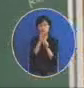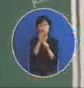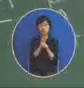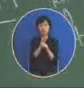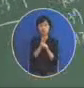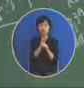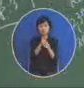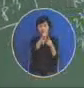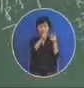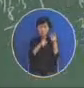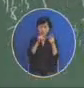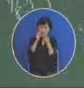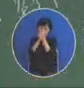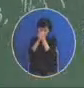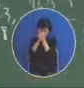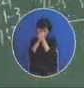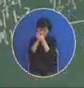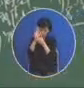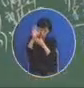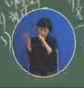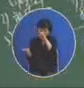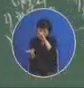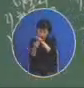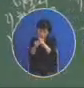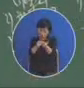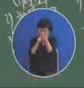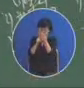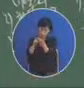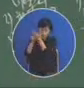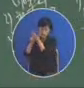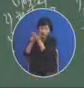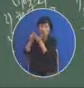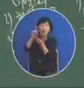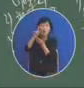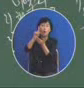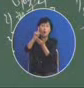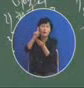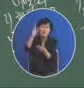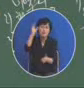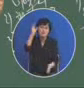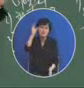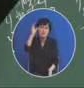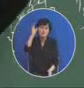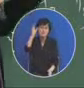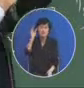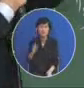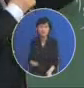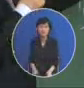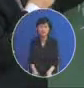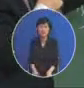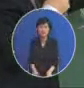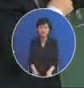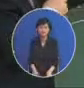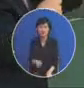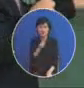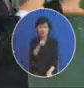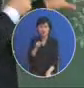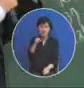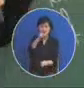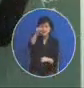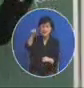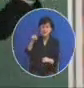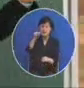어떻게 성취되는가 보세요. See how it is fulfilled. 그래서 이 맛을 봐야 돼요. You must taste this. 이 속에서